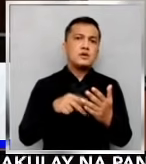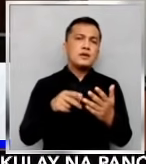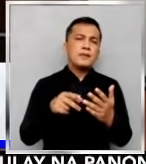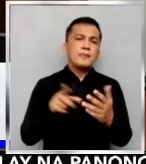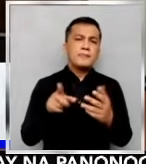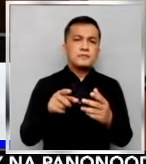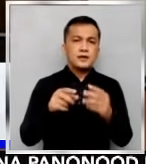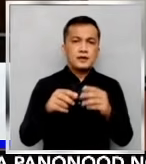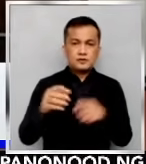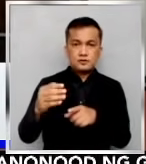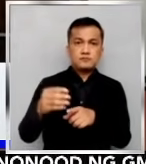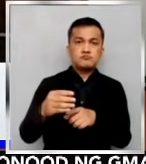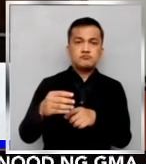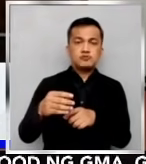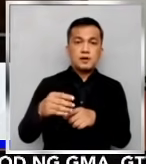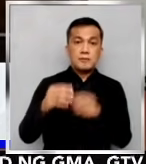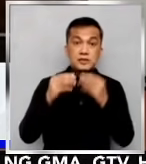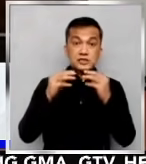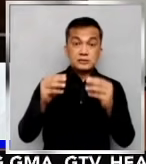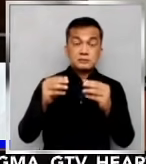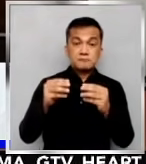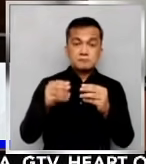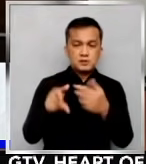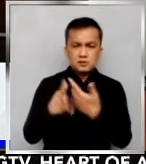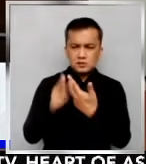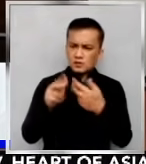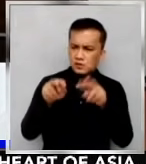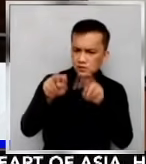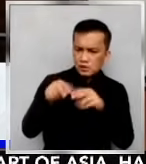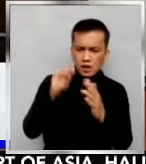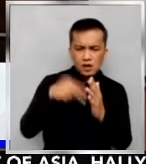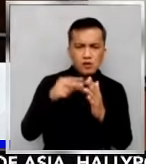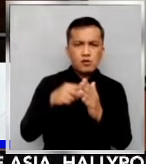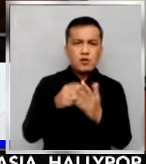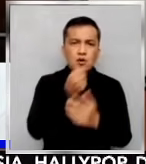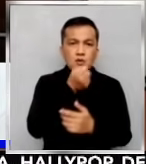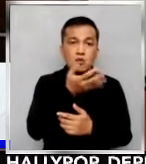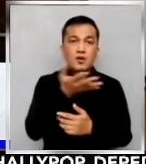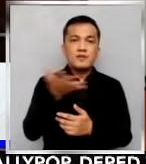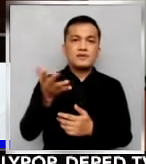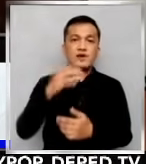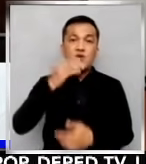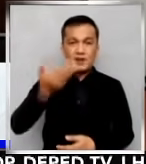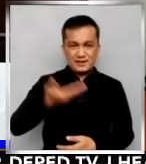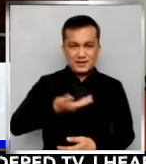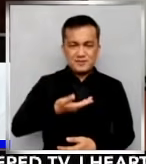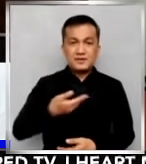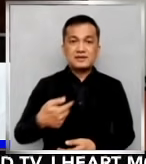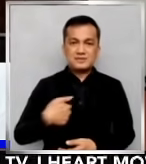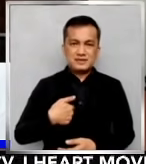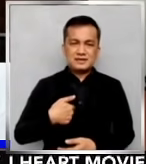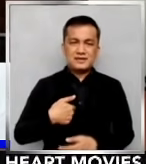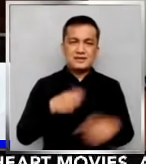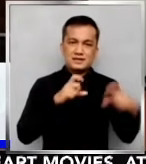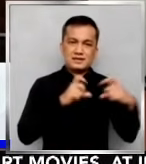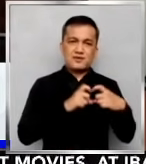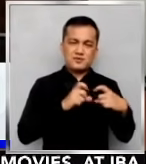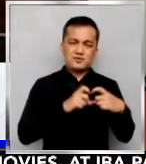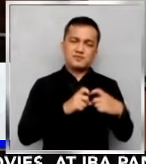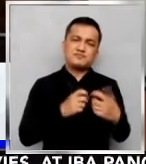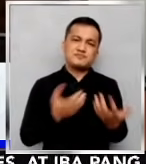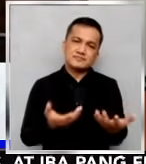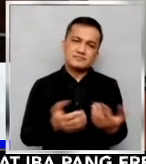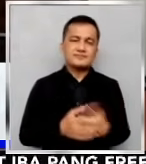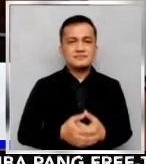parang they're warmly welcoming me sa Kapuso Network, and I'm just